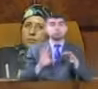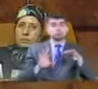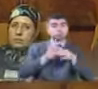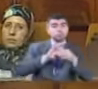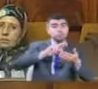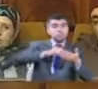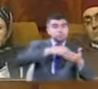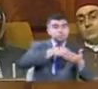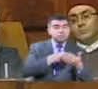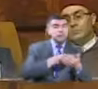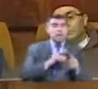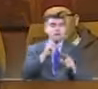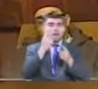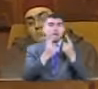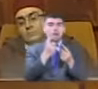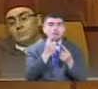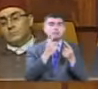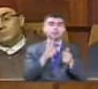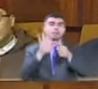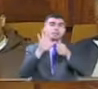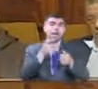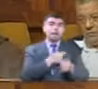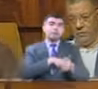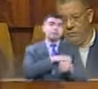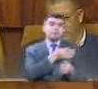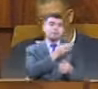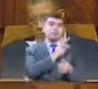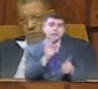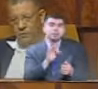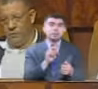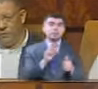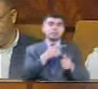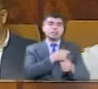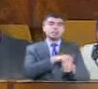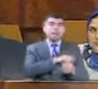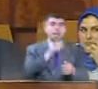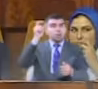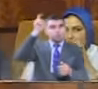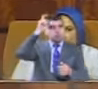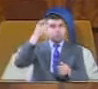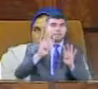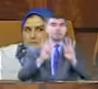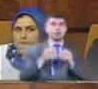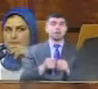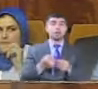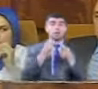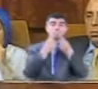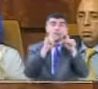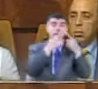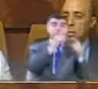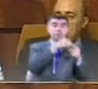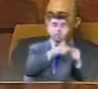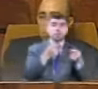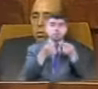11 مع البرتغال، 14 مع فرنسا، 6 مع إسبانيا، و8 مع تونس. همت العديد من القطاعات